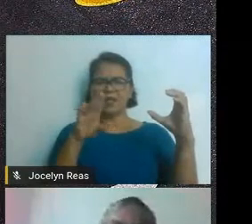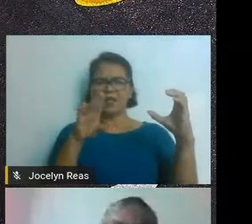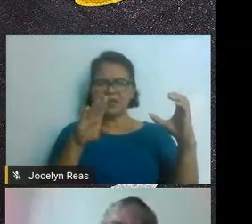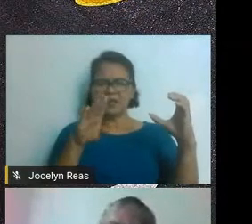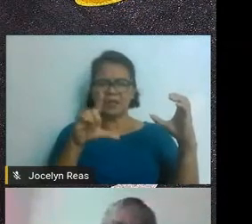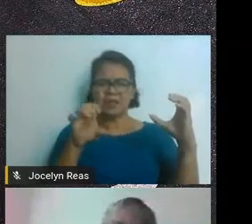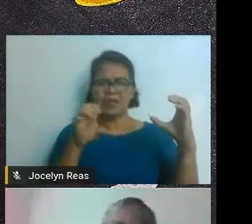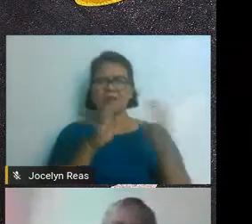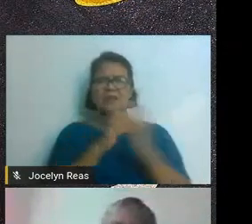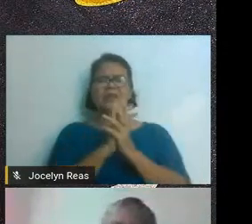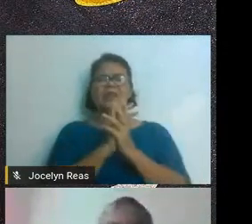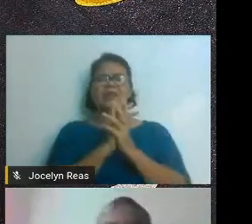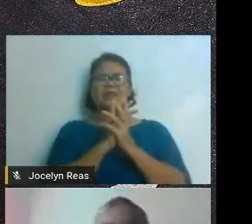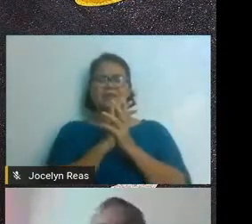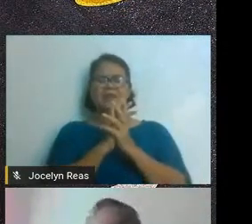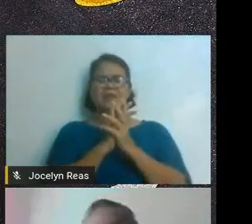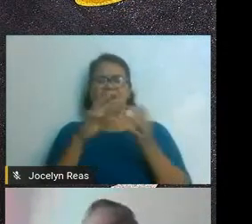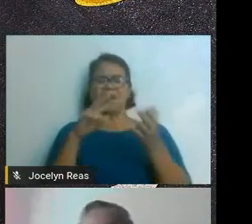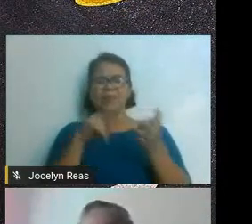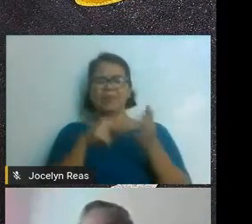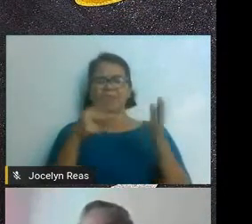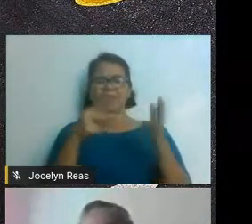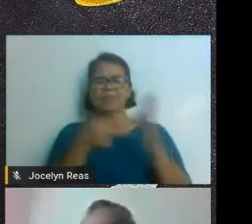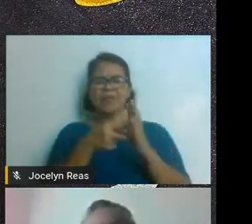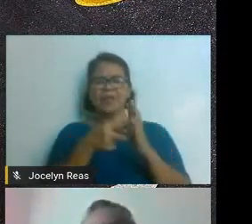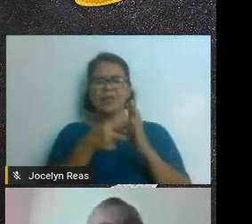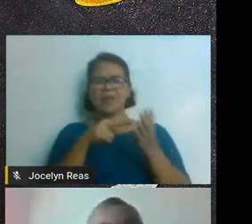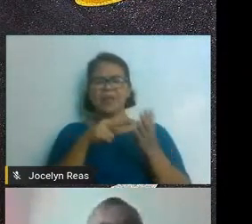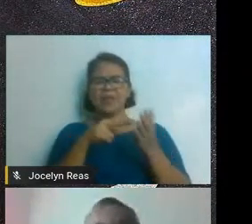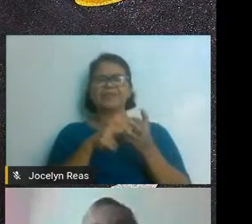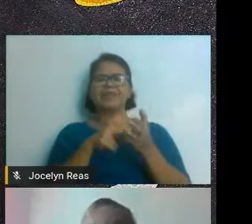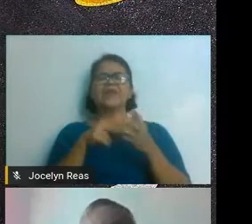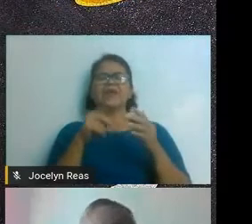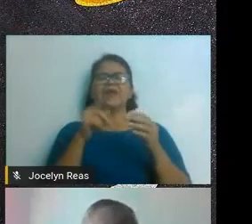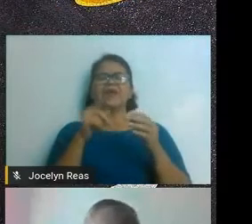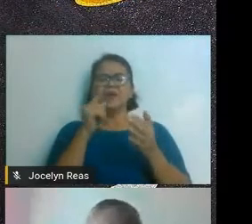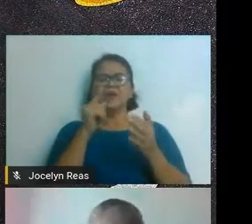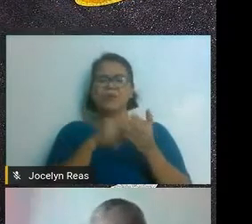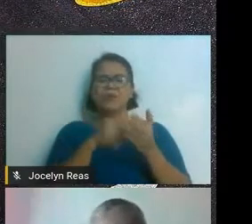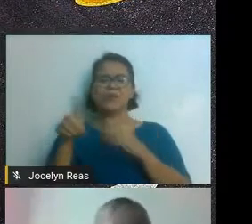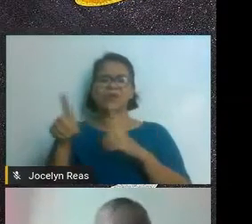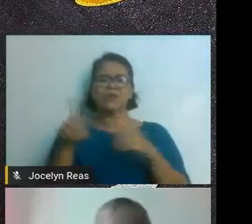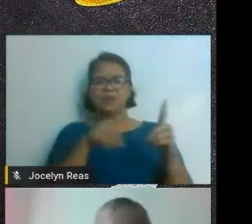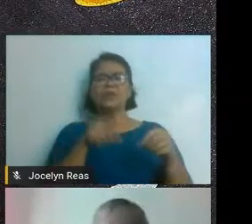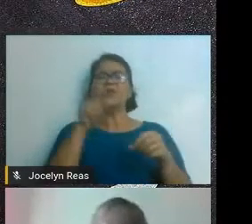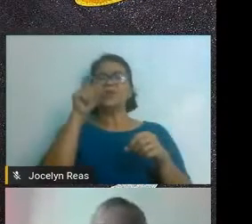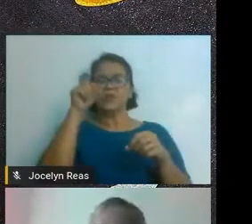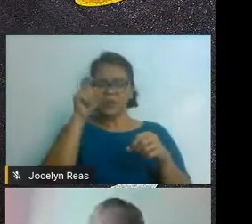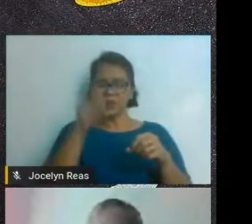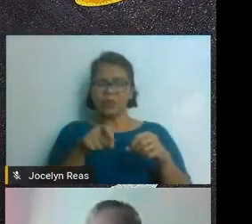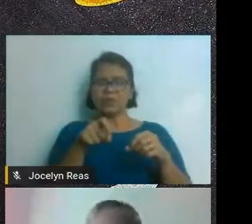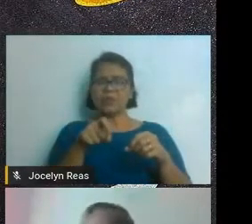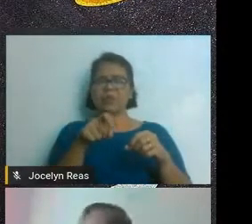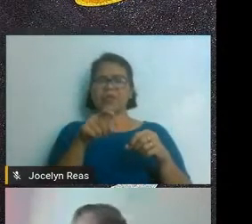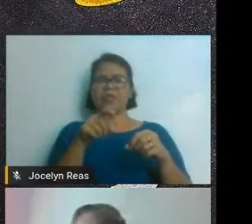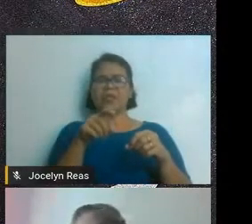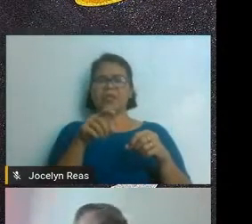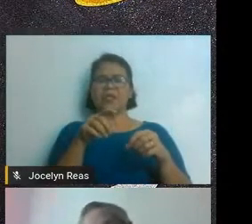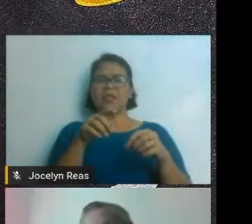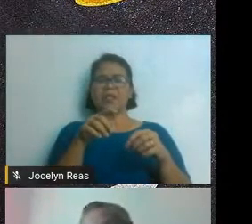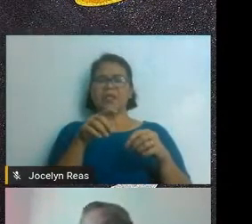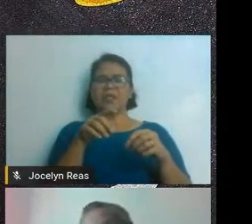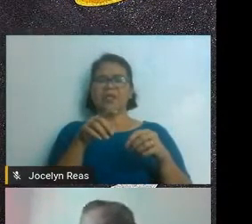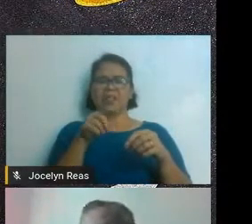nang namumurakot, pero obvious na obvious, kung ano-anong kakurakutan ang mga pinagagagawa mo. You are not